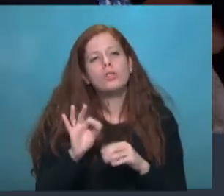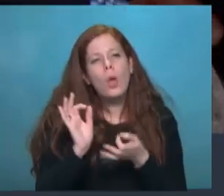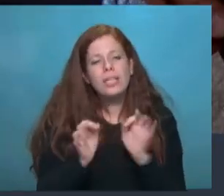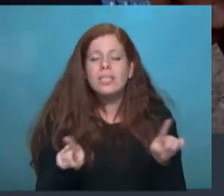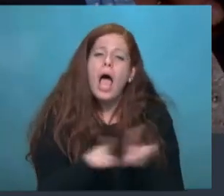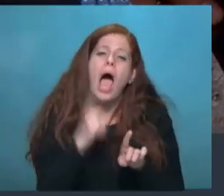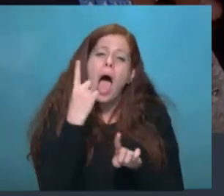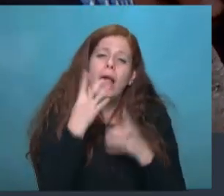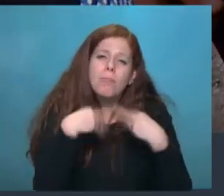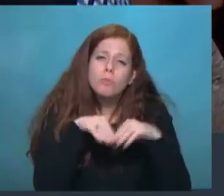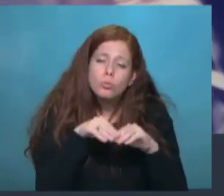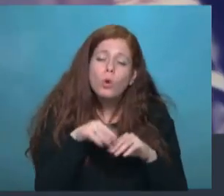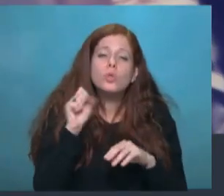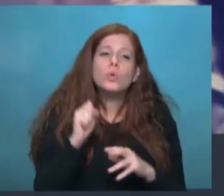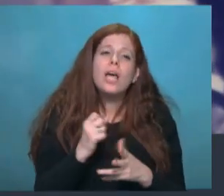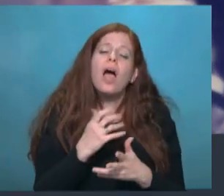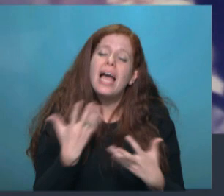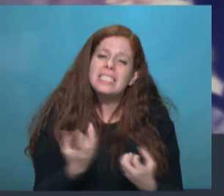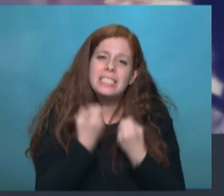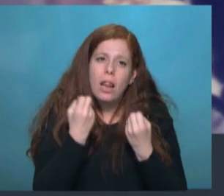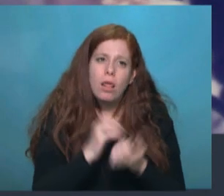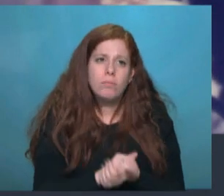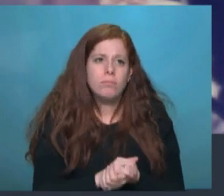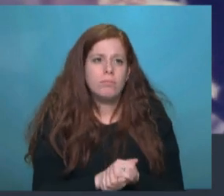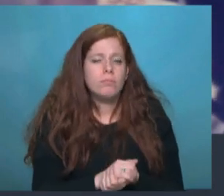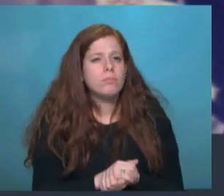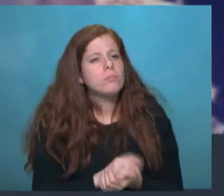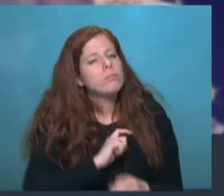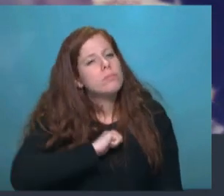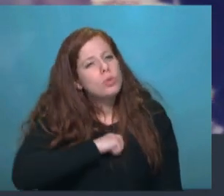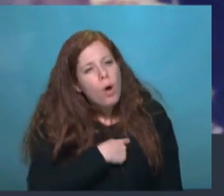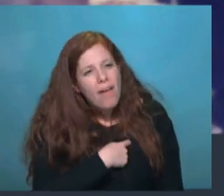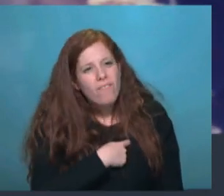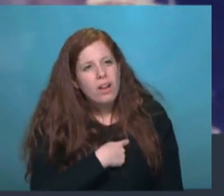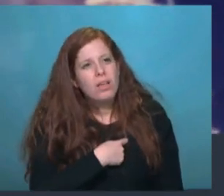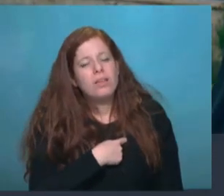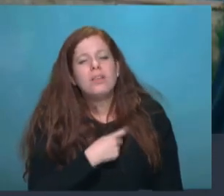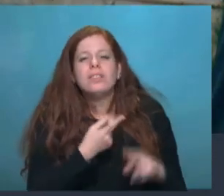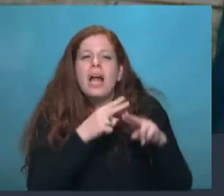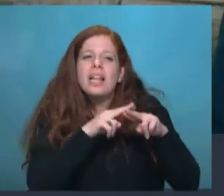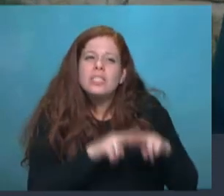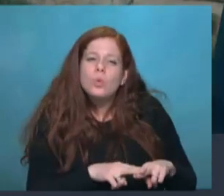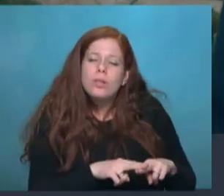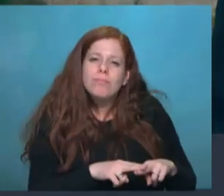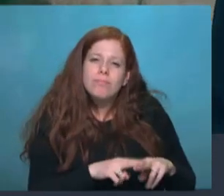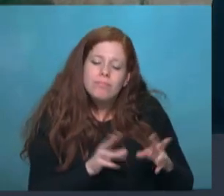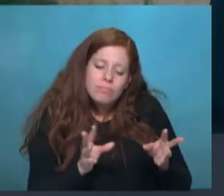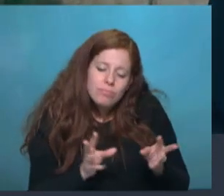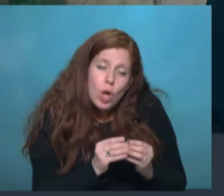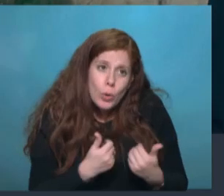מהמשפחות שסוגיארה אהב הציל. מה שכואב לי זה על הניצולים שהיו